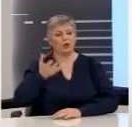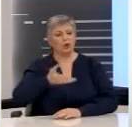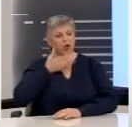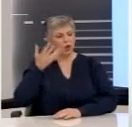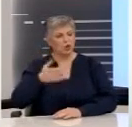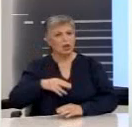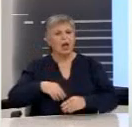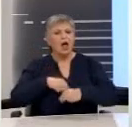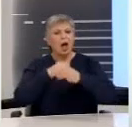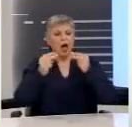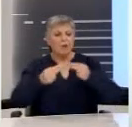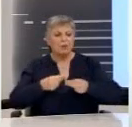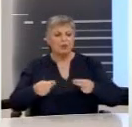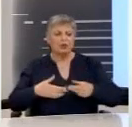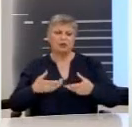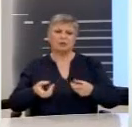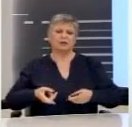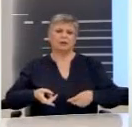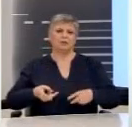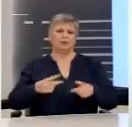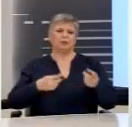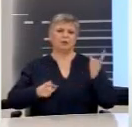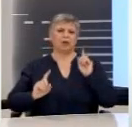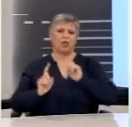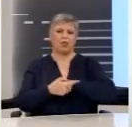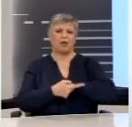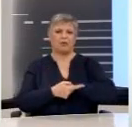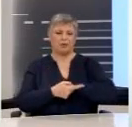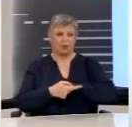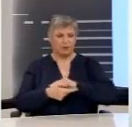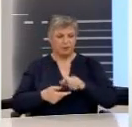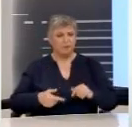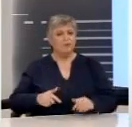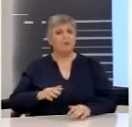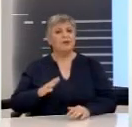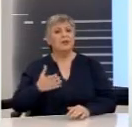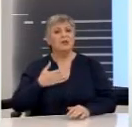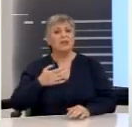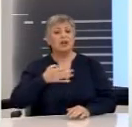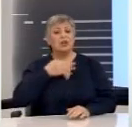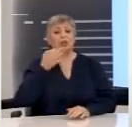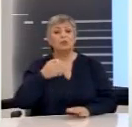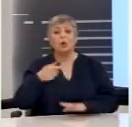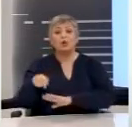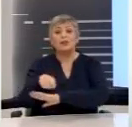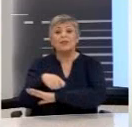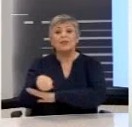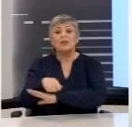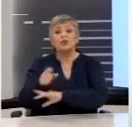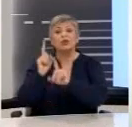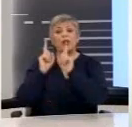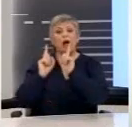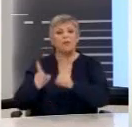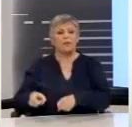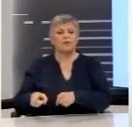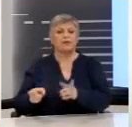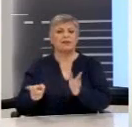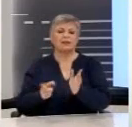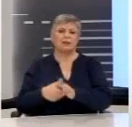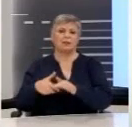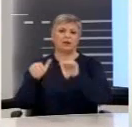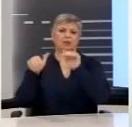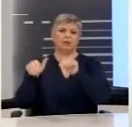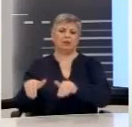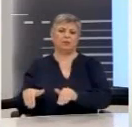μπούμερακ. Θέλω καταρχήν να πιστεύω ότι όλοι σεβόμαστε τις αποφάσεις της δικαιοσύνης. Θέλω να καταθέσω λοιπόν